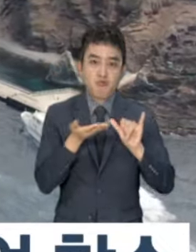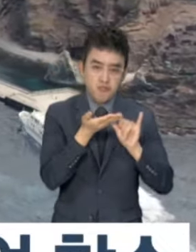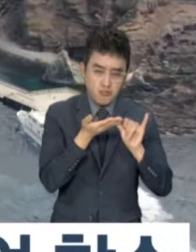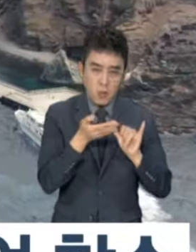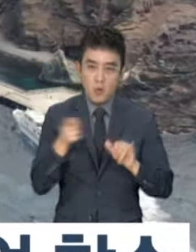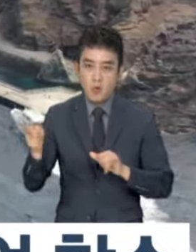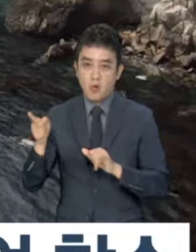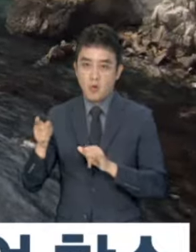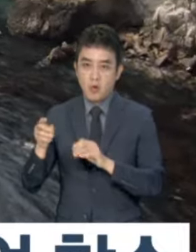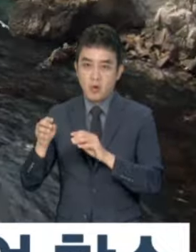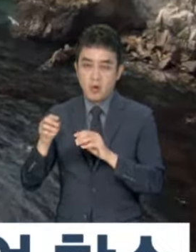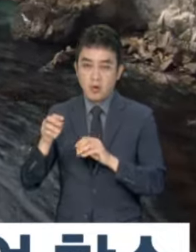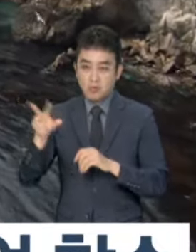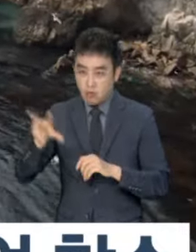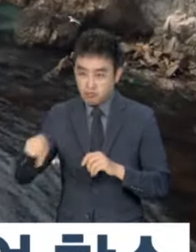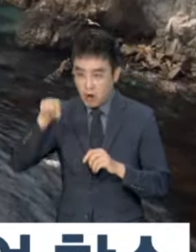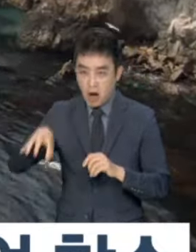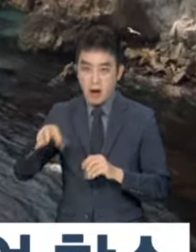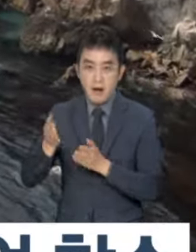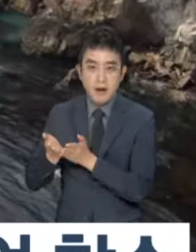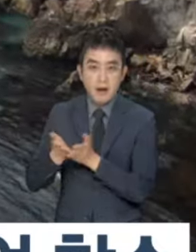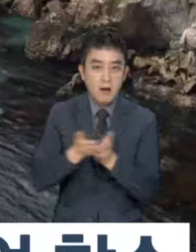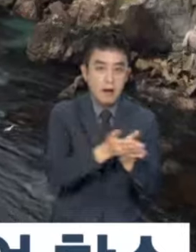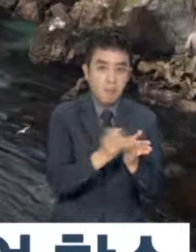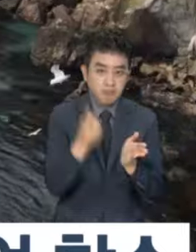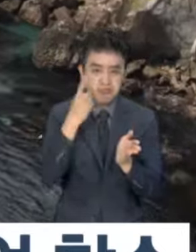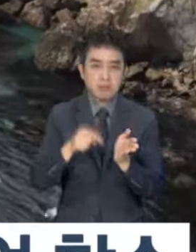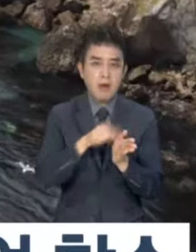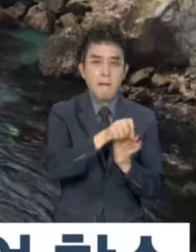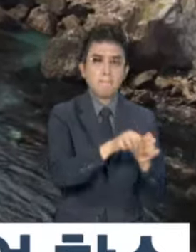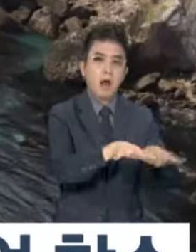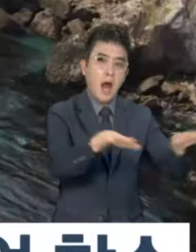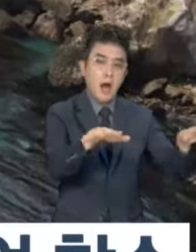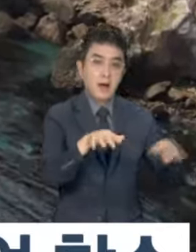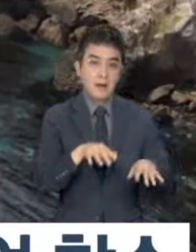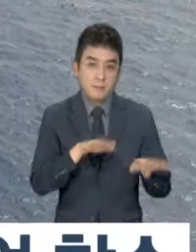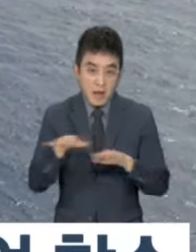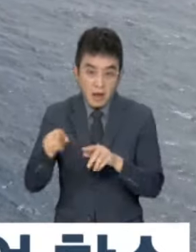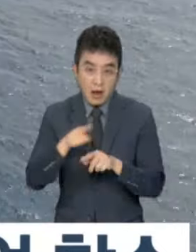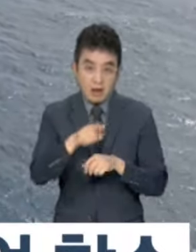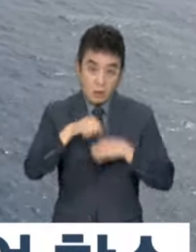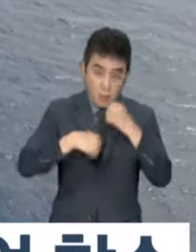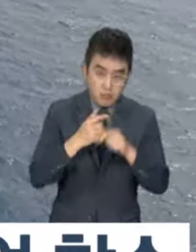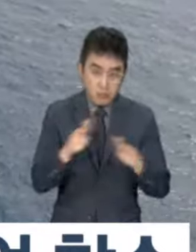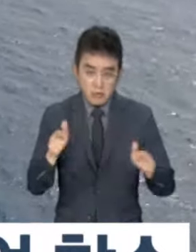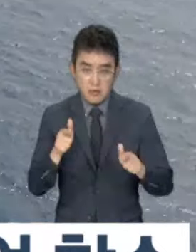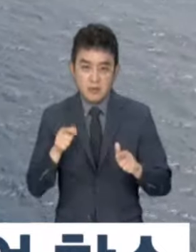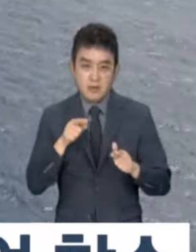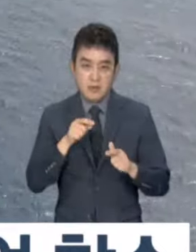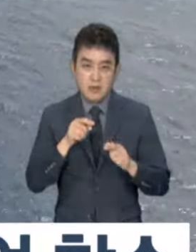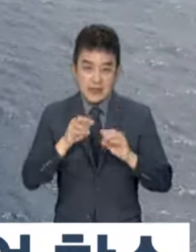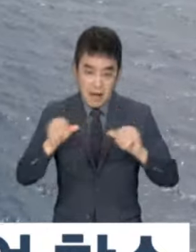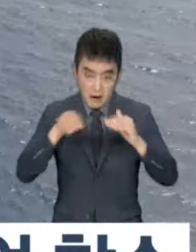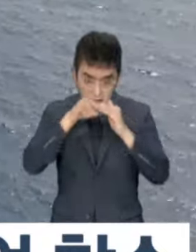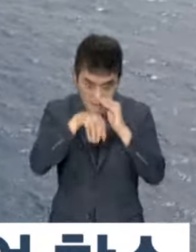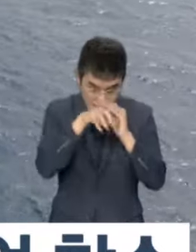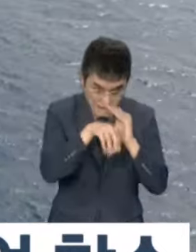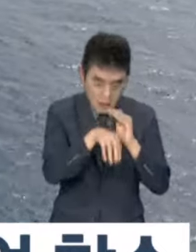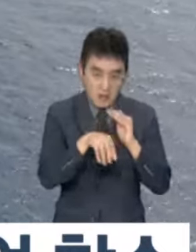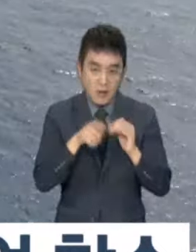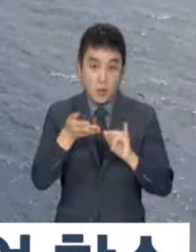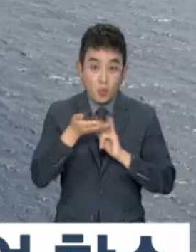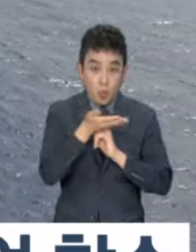통해 유입된 것으로 추정되며 바다 제비와 같은 서식 생물종을 섭식하는 땅굴을 파는 등 독도생태계